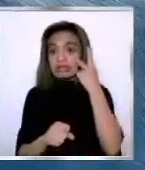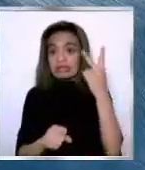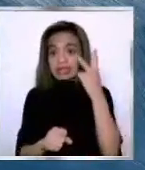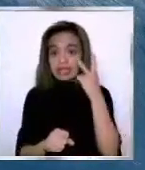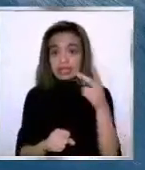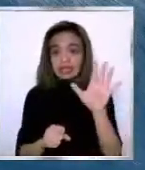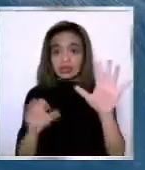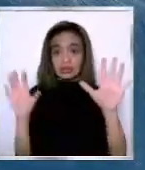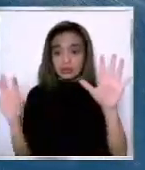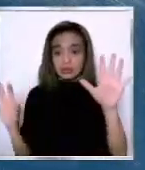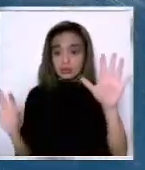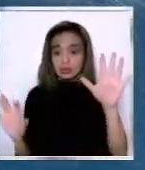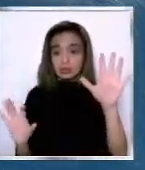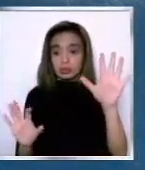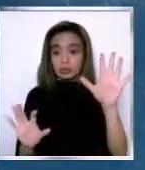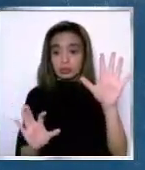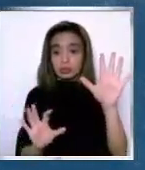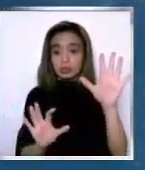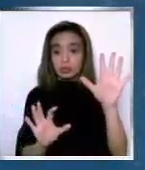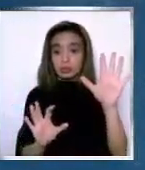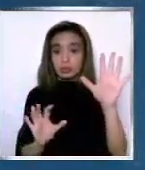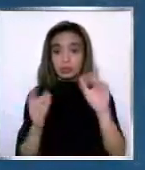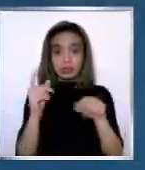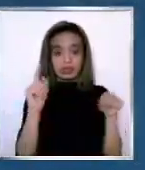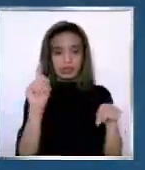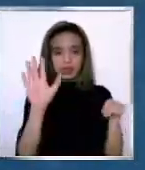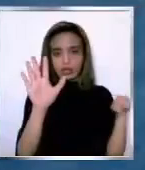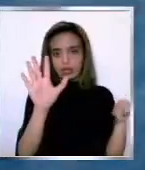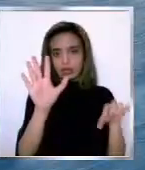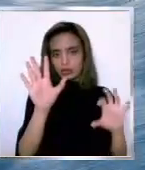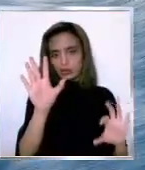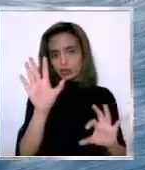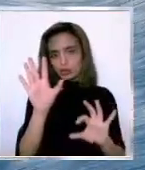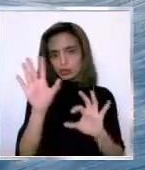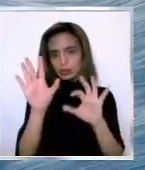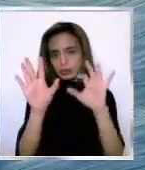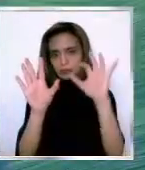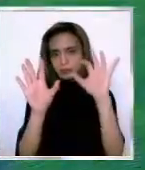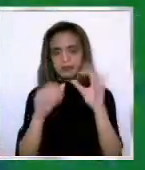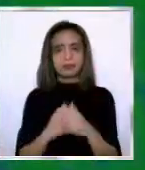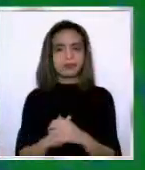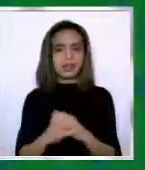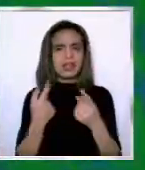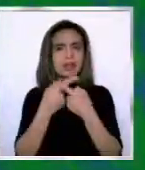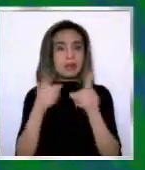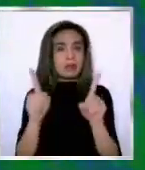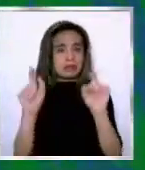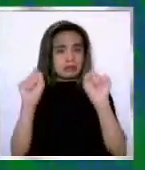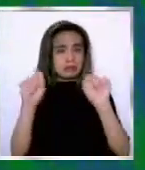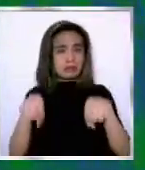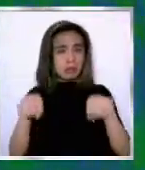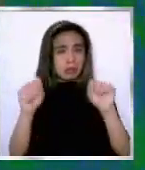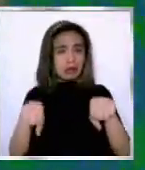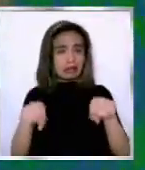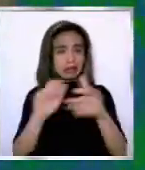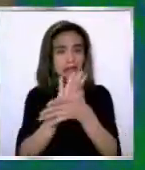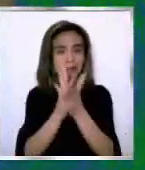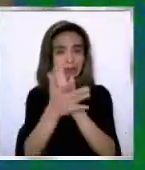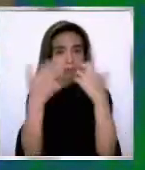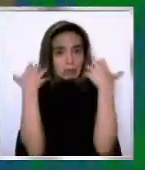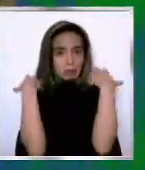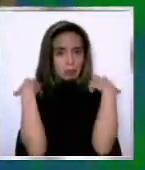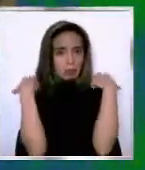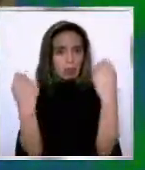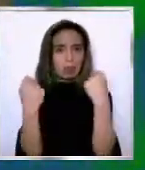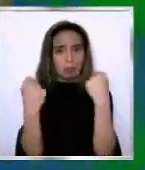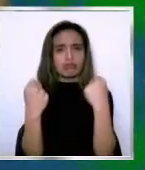sa ating easternmost side ng area of responsibility. Pero posible pa yung lumakas habang nasa karagatan. Itong tinitingnan nyo,